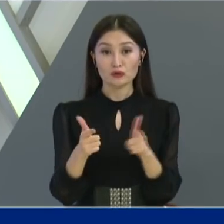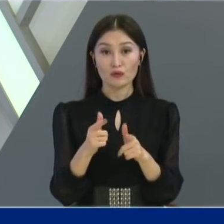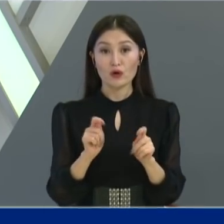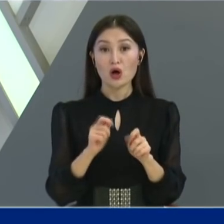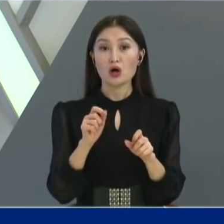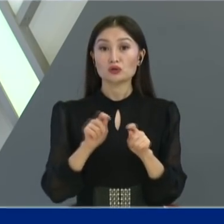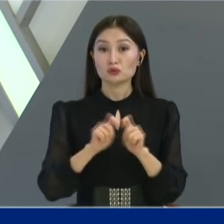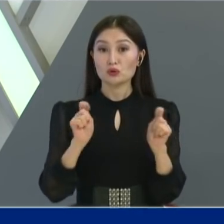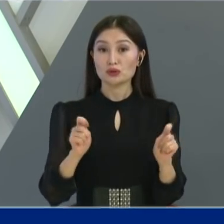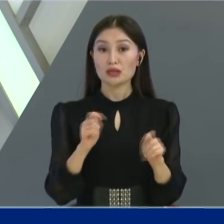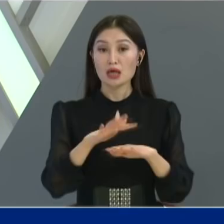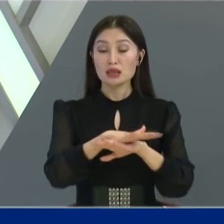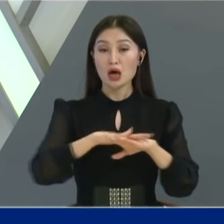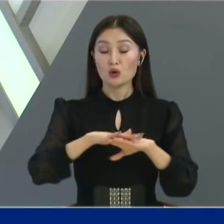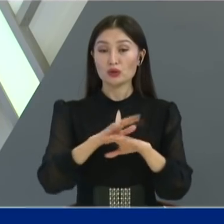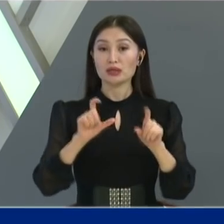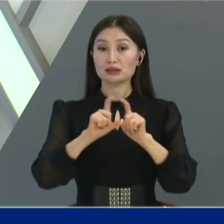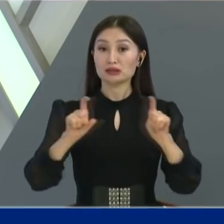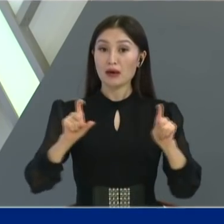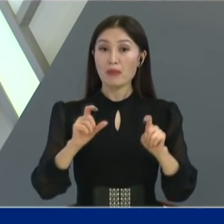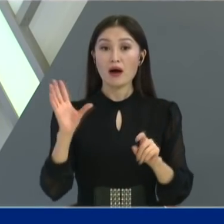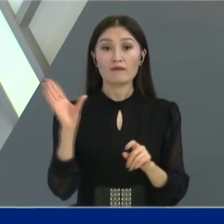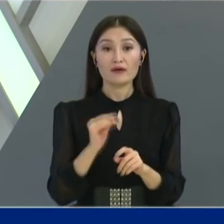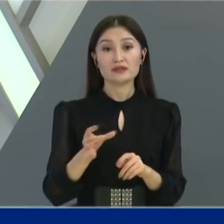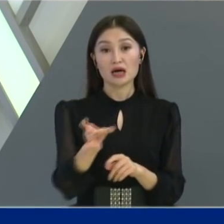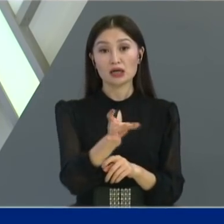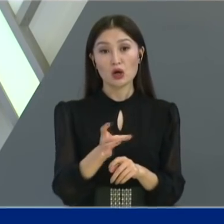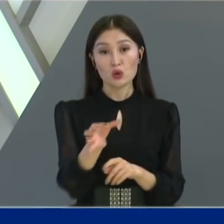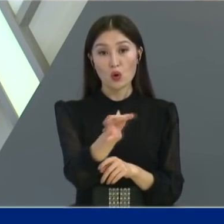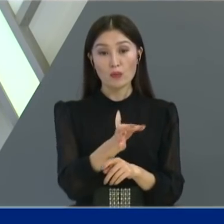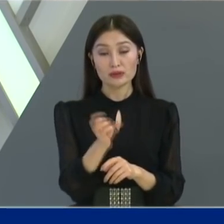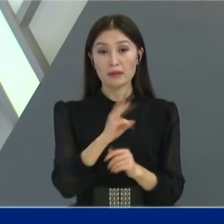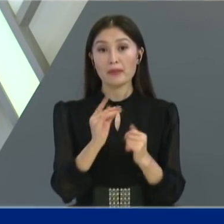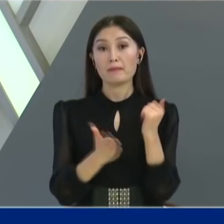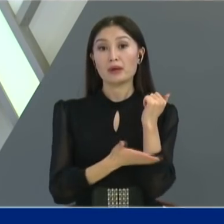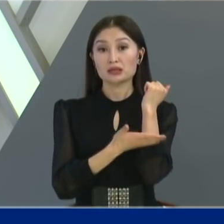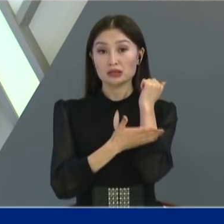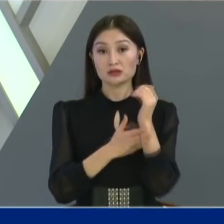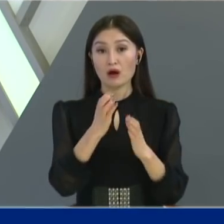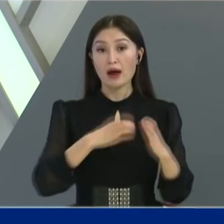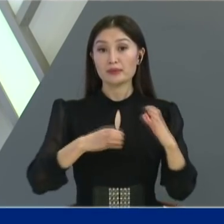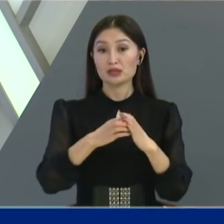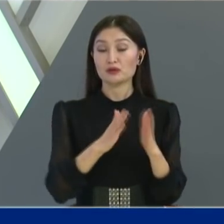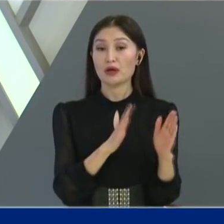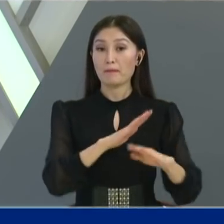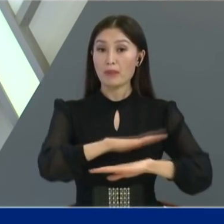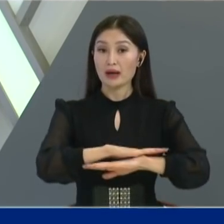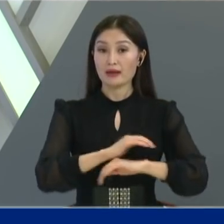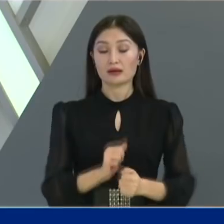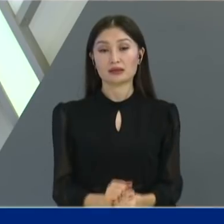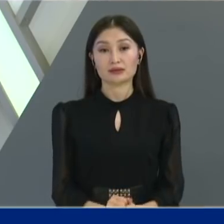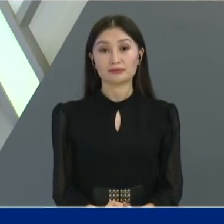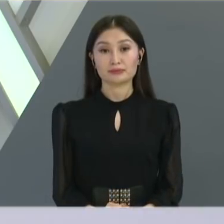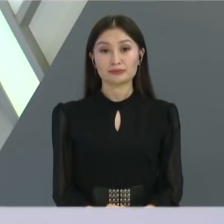Созданы народные штабы. На данный момент во всех районах области мы поддерживаем общественный порядок.